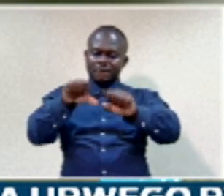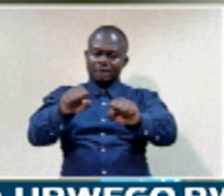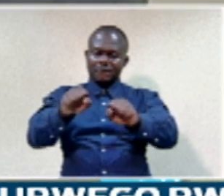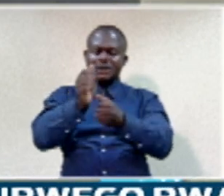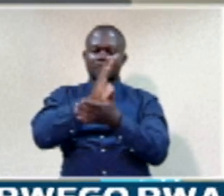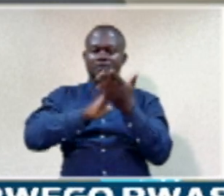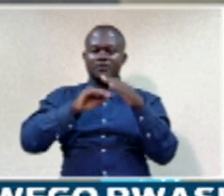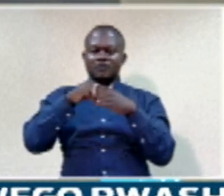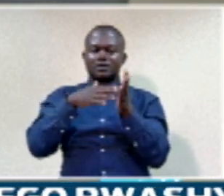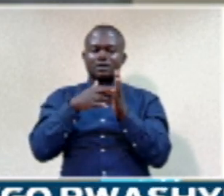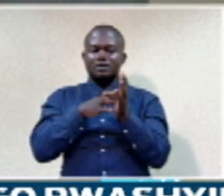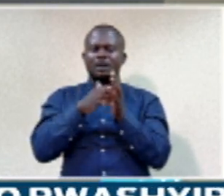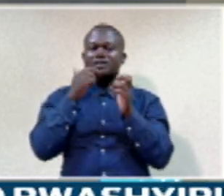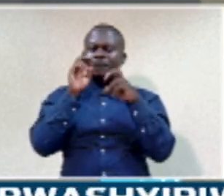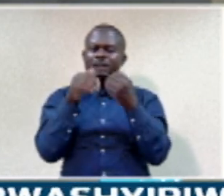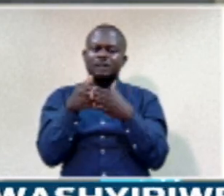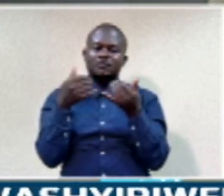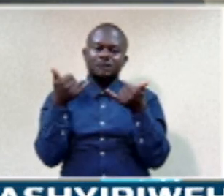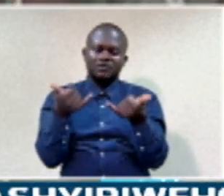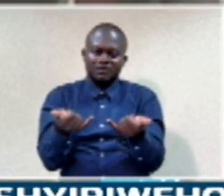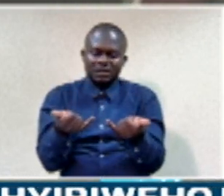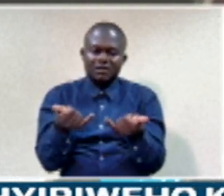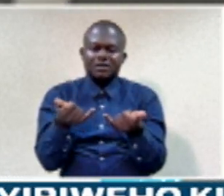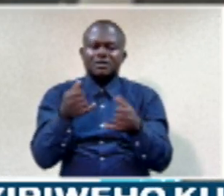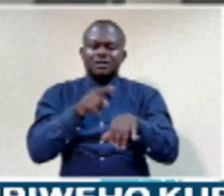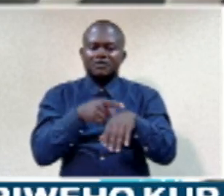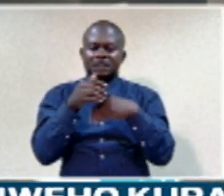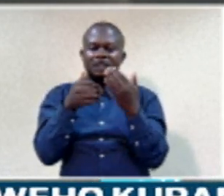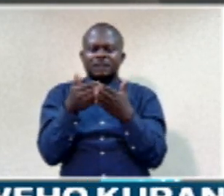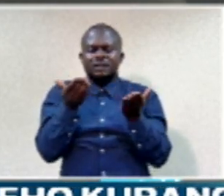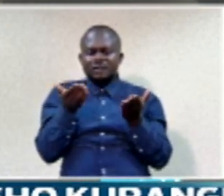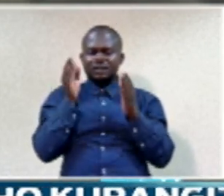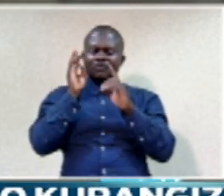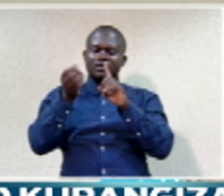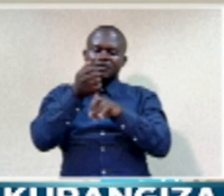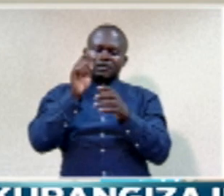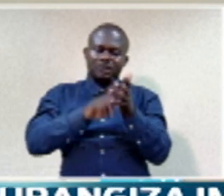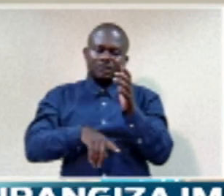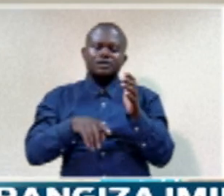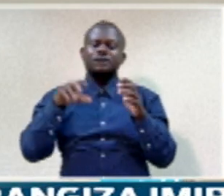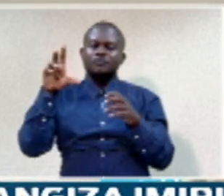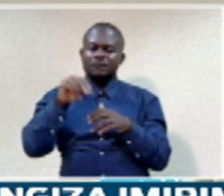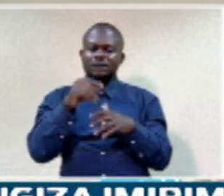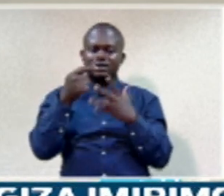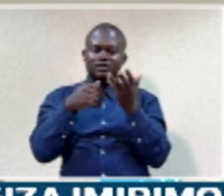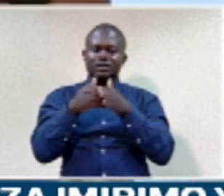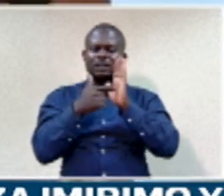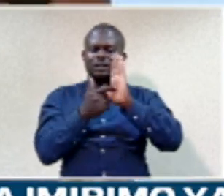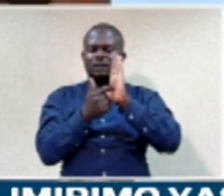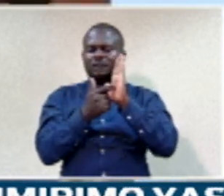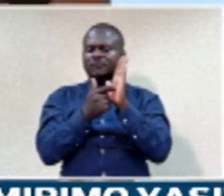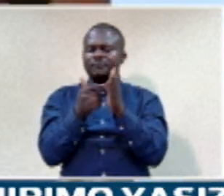Hari abashobora gucika intege bakavuga bati se noneho aho bigeze aha ngaha eske hari cyo tuzageraho? Oya, ikingiki ndobane ikimenyetso